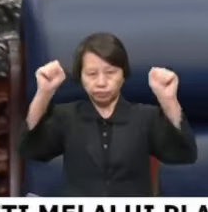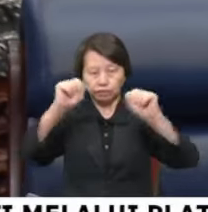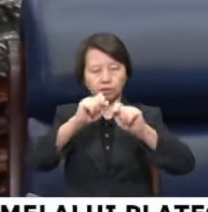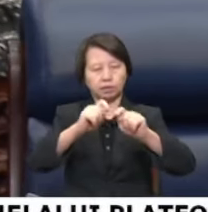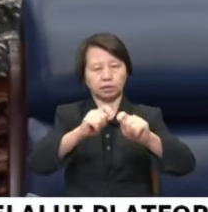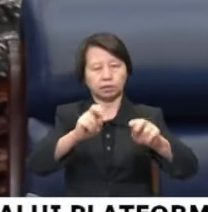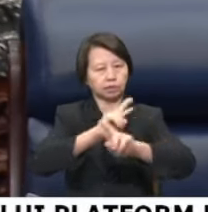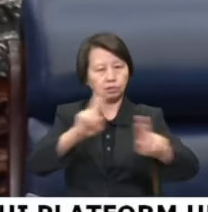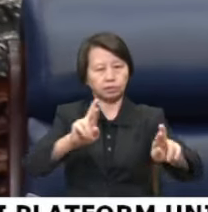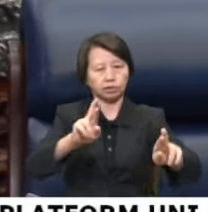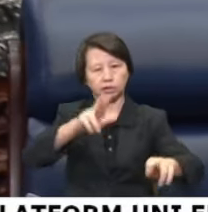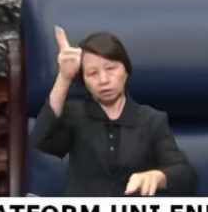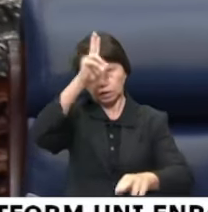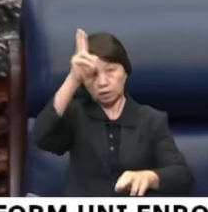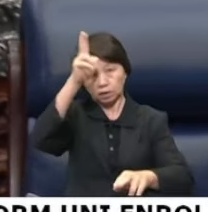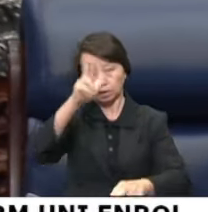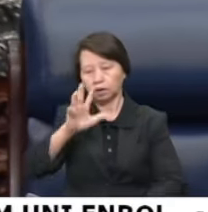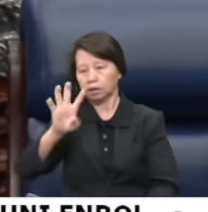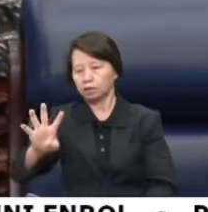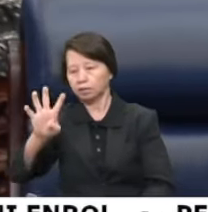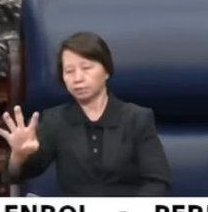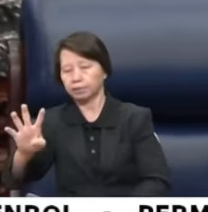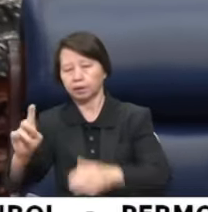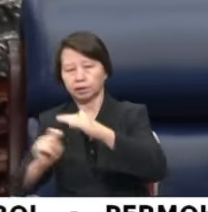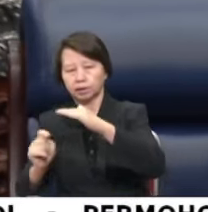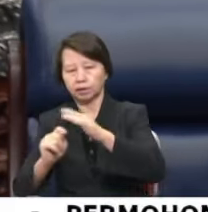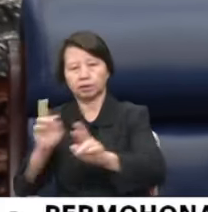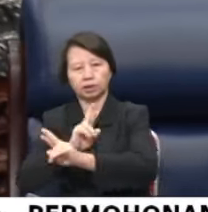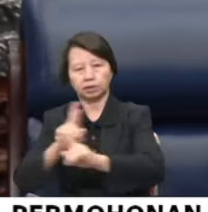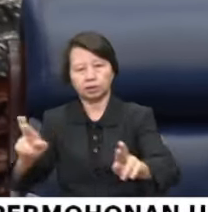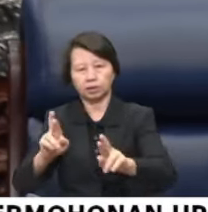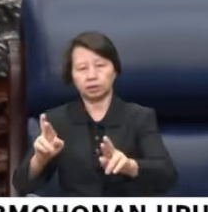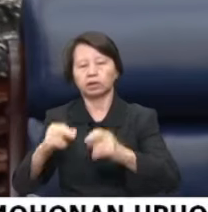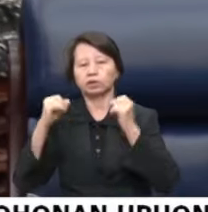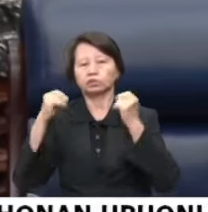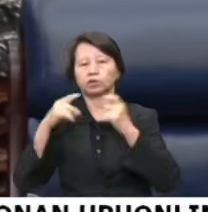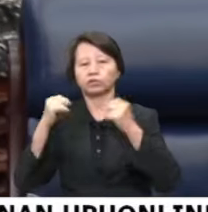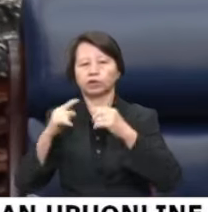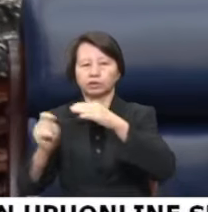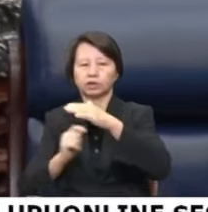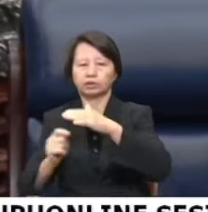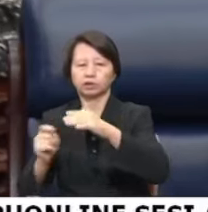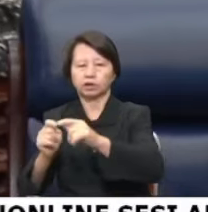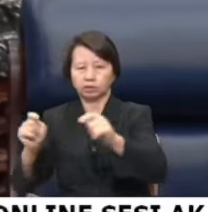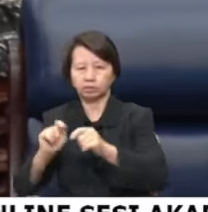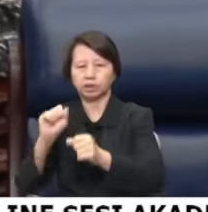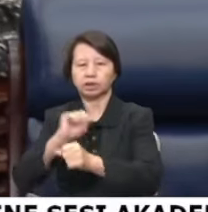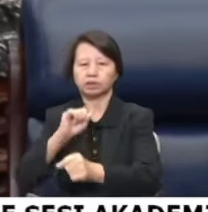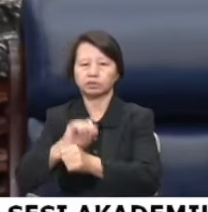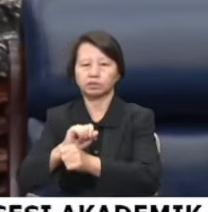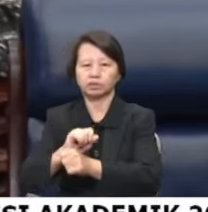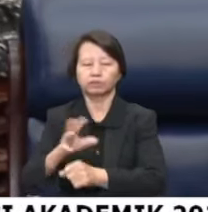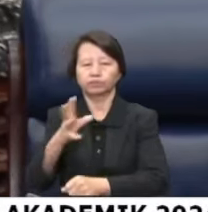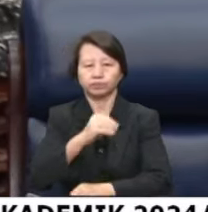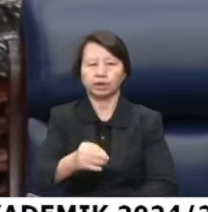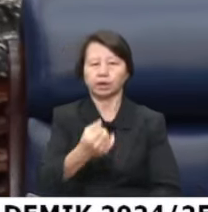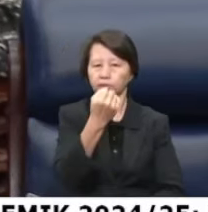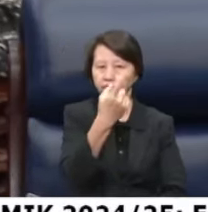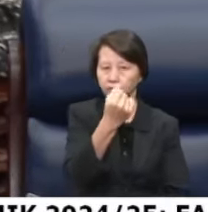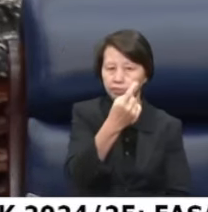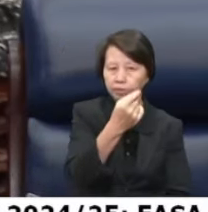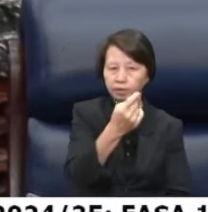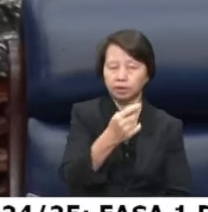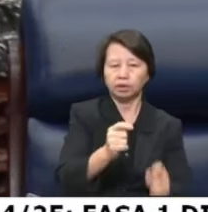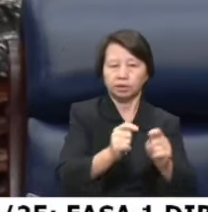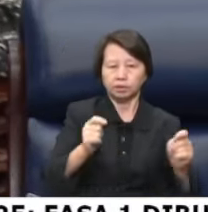awam, manakala 44 buah lagi disediakan oleh sektor swasta. Pada masa yang sama, terdapat 11 buah taska